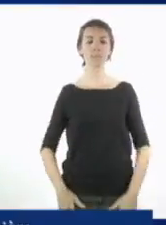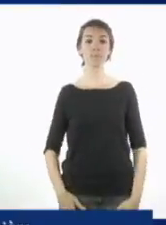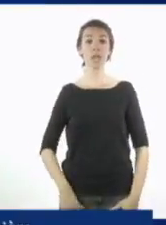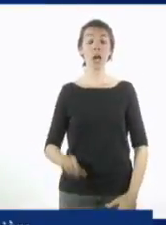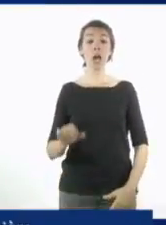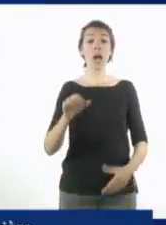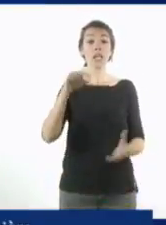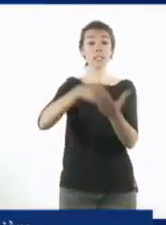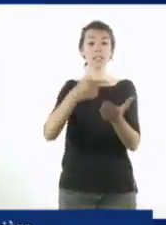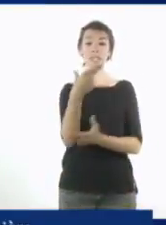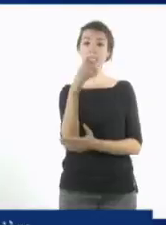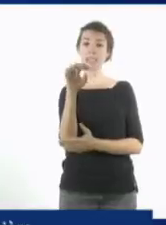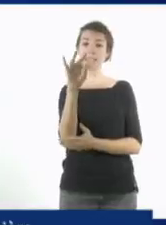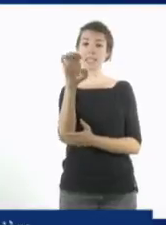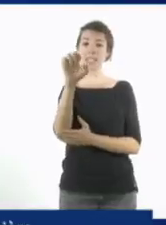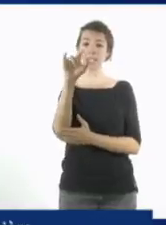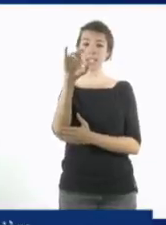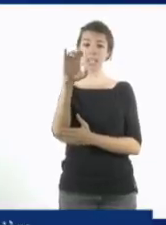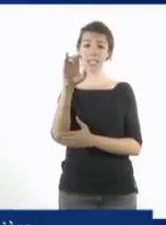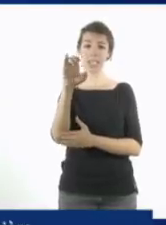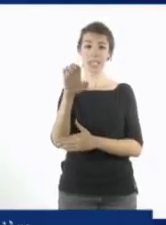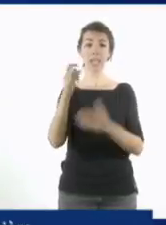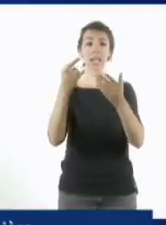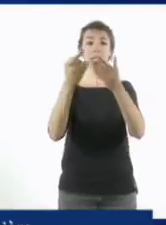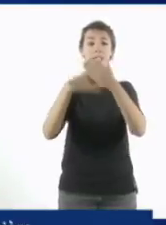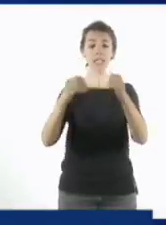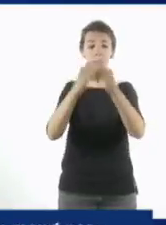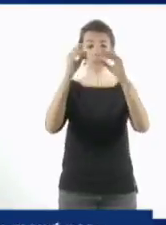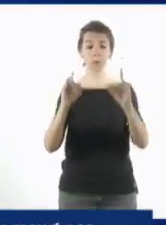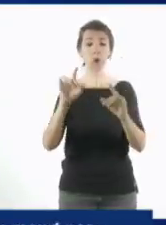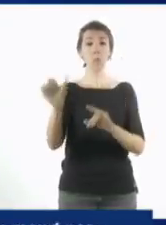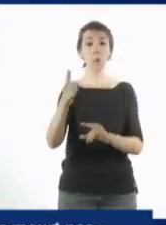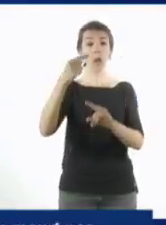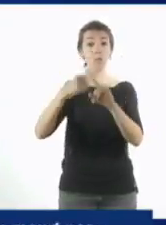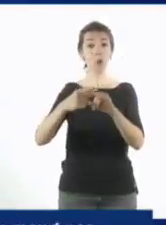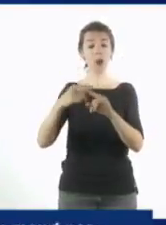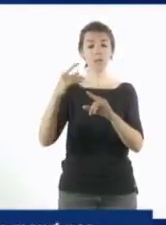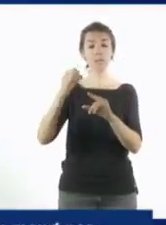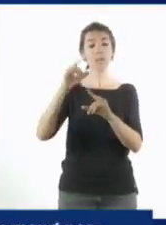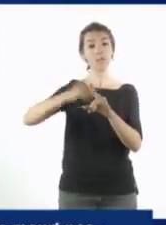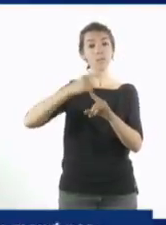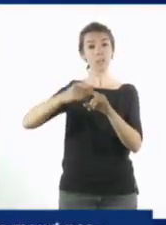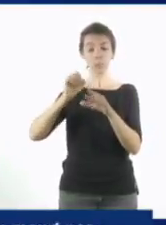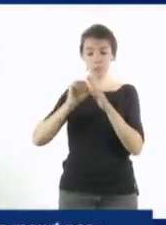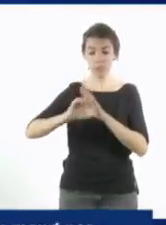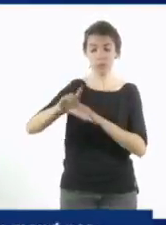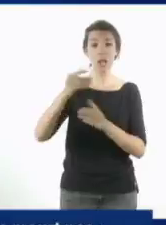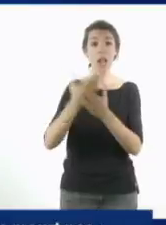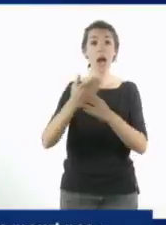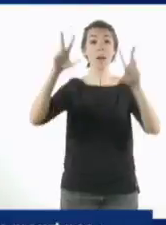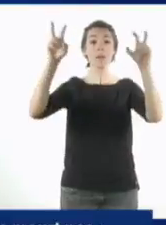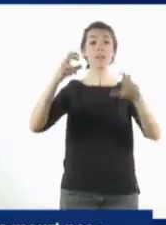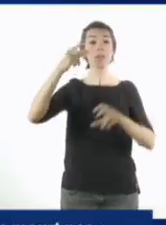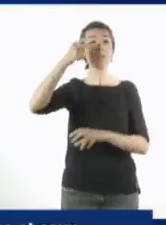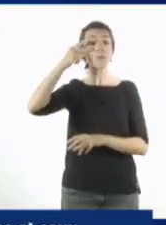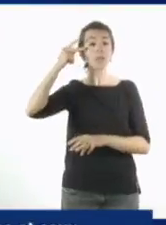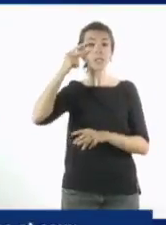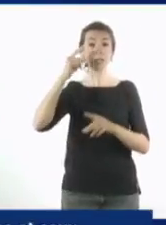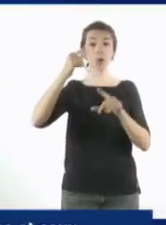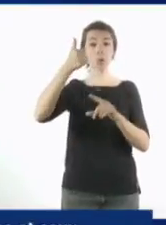cette avant-première qui s'est tenue dans le temple de Necce, le film Nidoïch Neslin, une parole qui ne meurt pas, a fait sale comble.